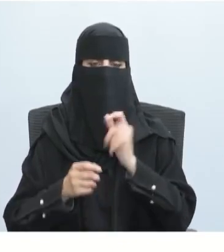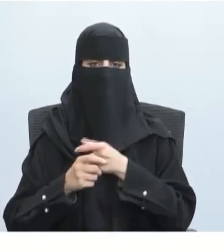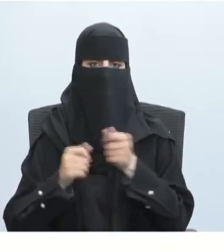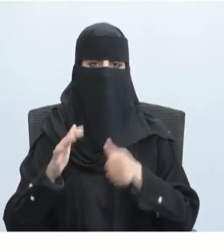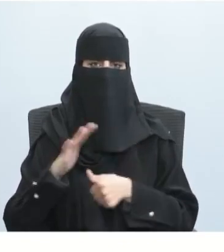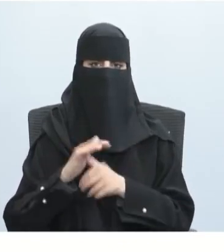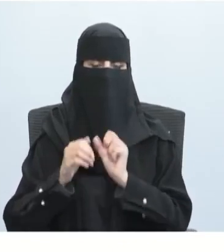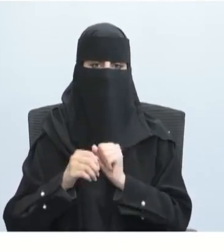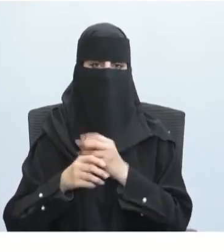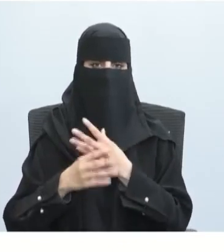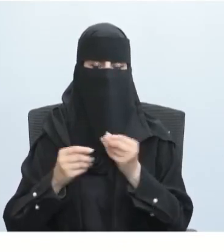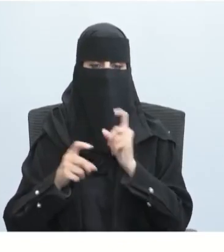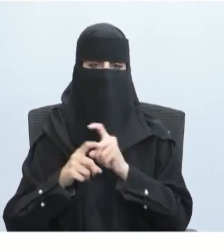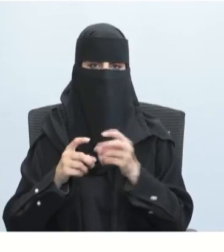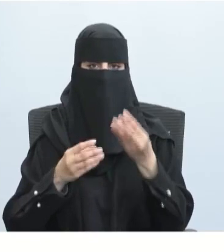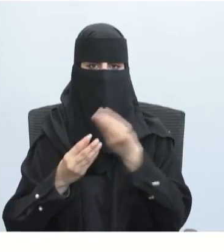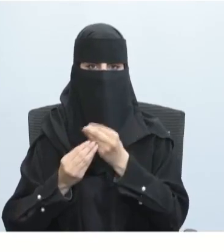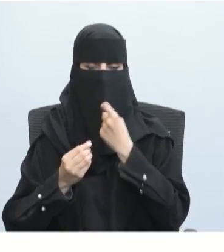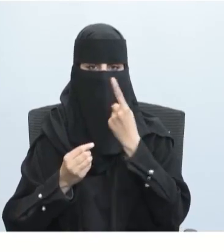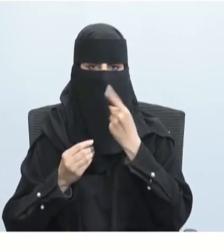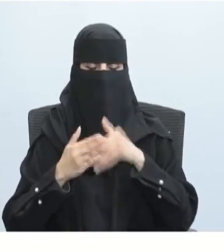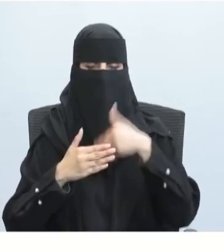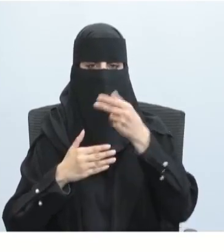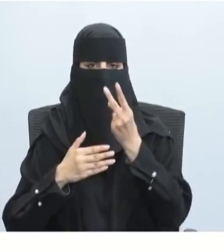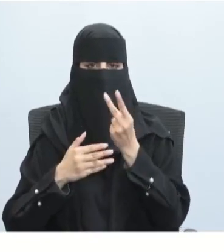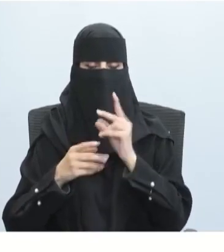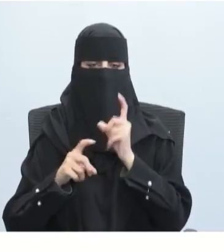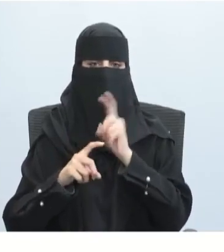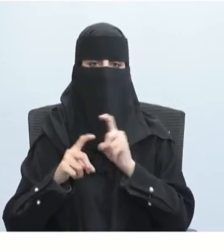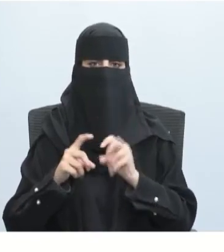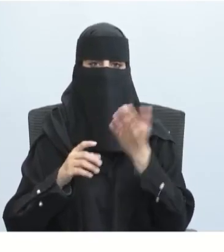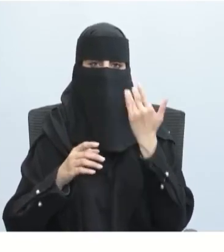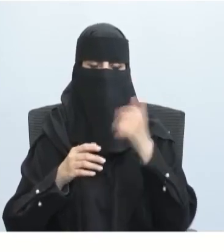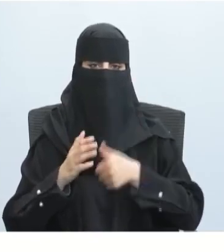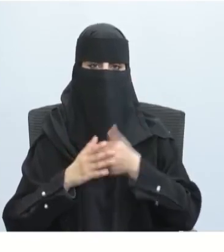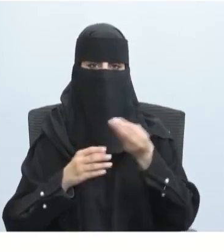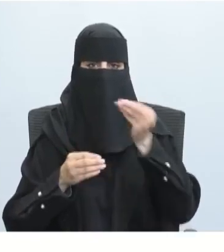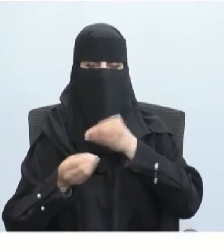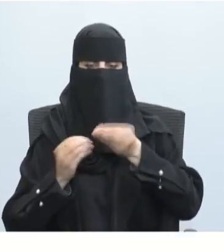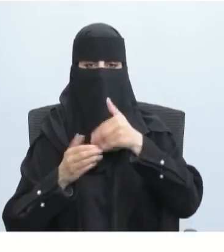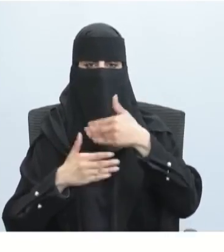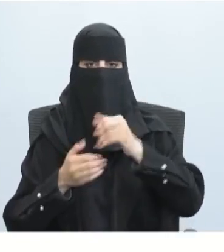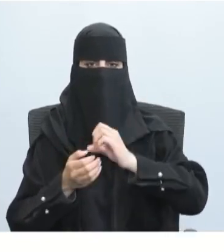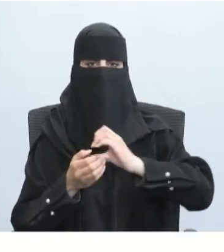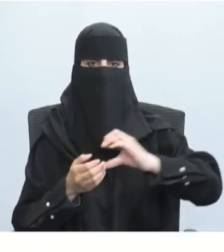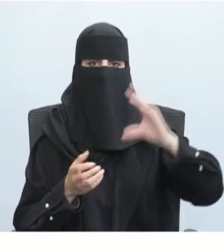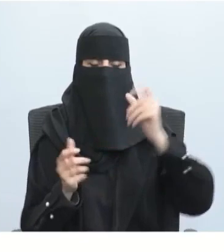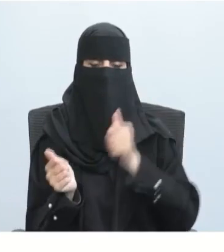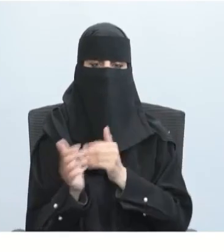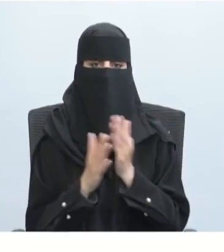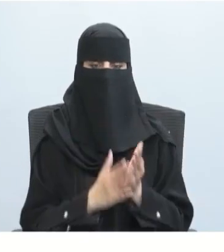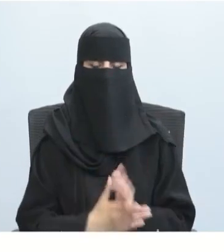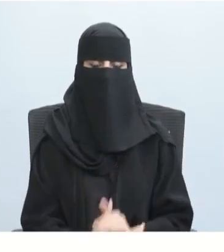ستاخذ ارباح السنه الاولى وكذلك المبلغ اساسي وارباح السنه الثانيه وهكذا وتمشي لبقيه السنوات